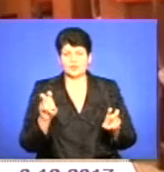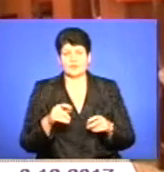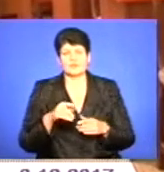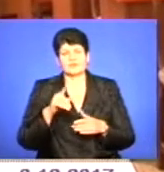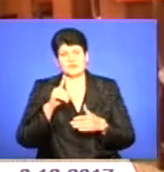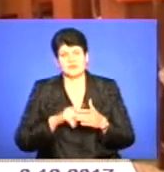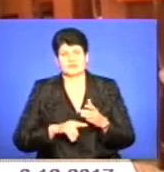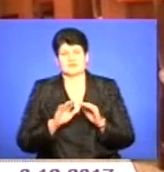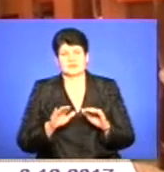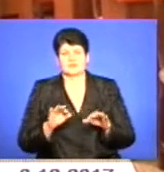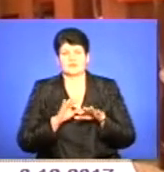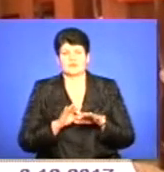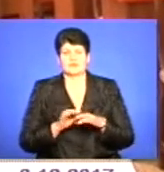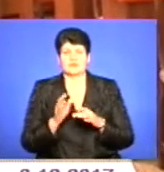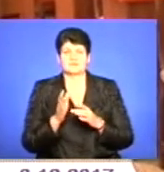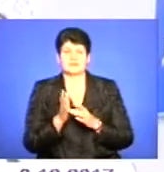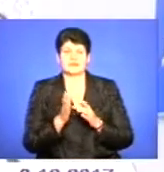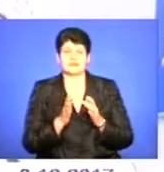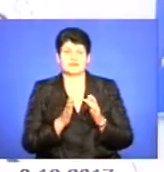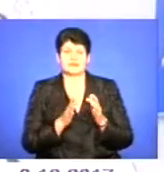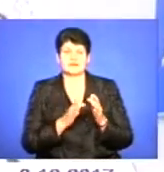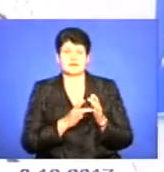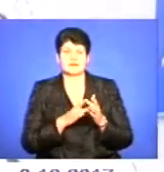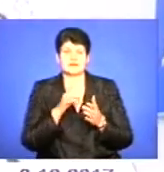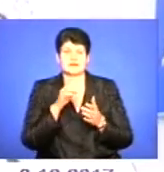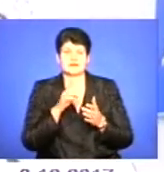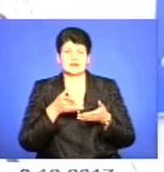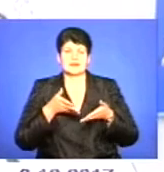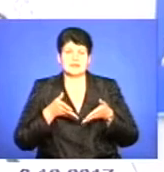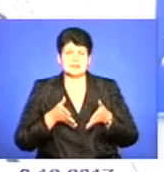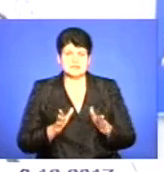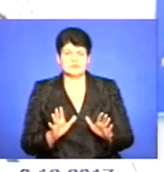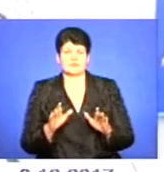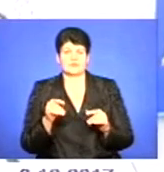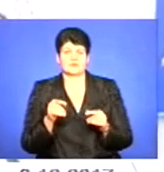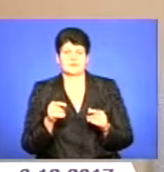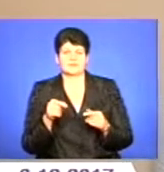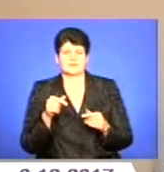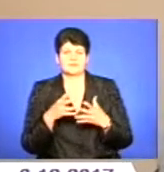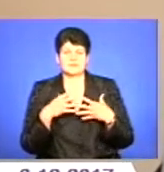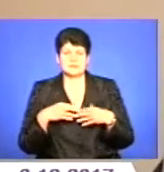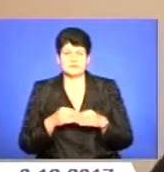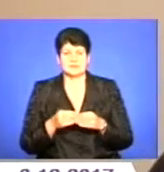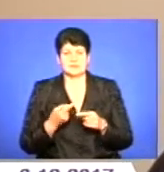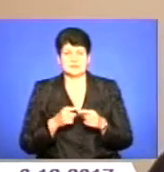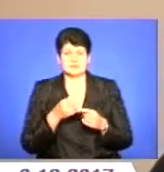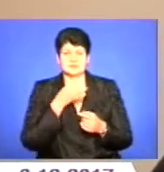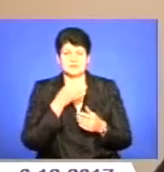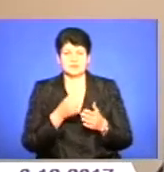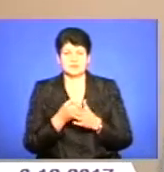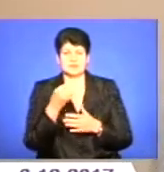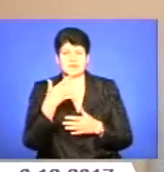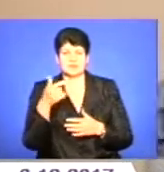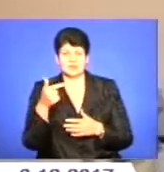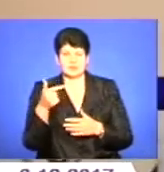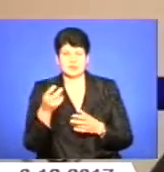Різдво у сімейному колі. Для участі в акції просять зголошуватися до 15 грудня. Щоб взяти участь у акції, потрібно в першу